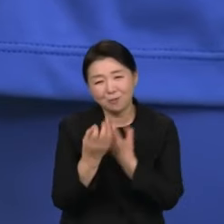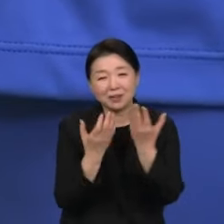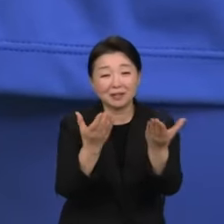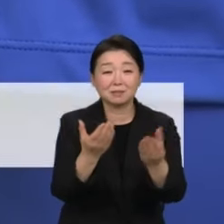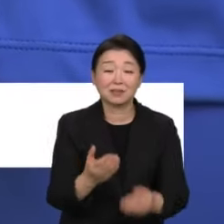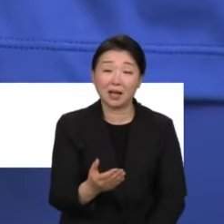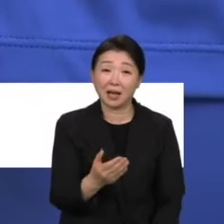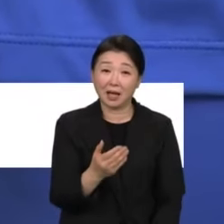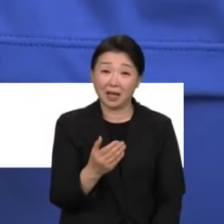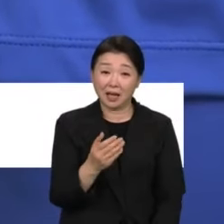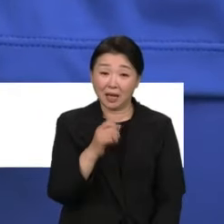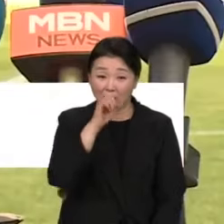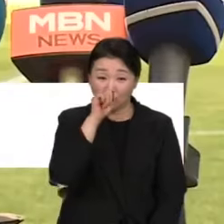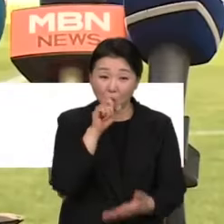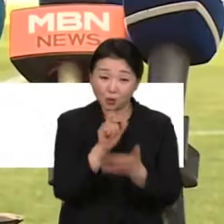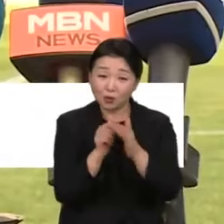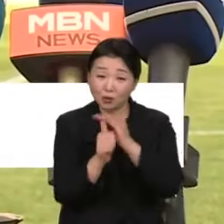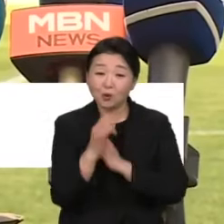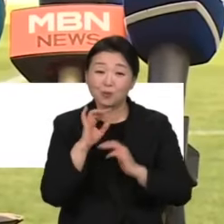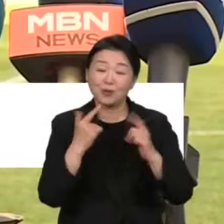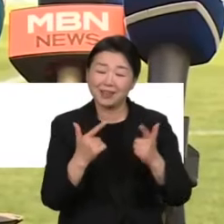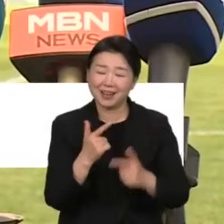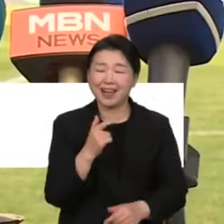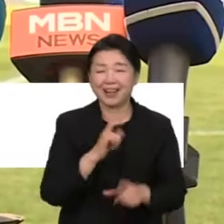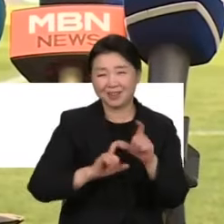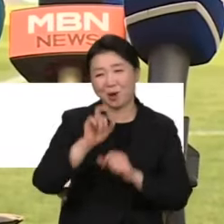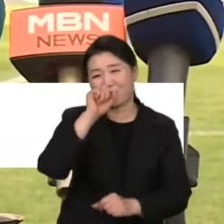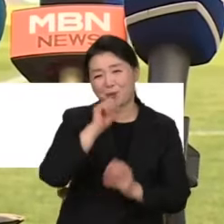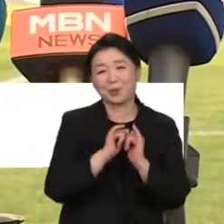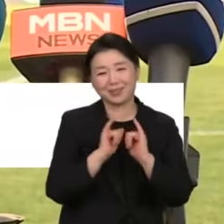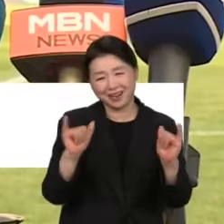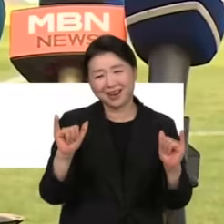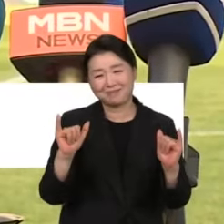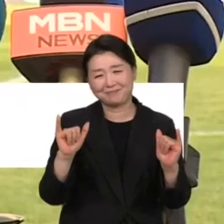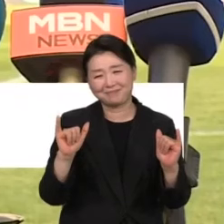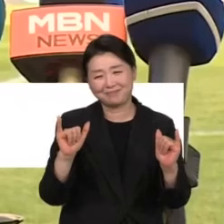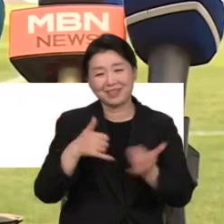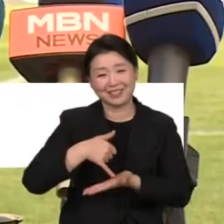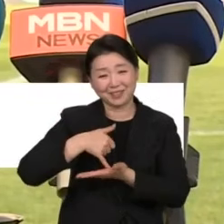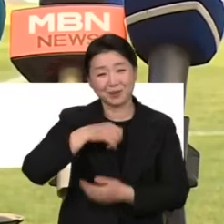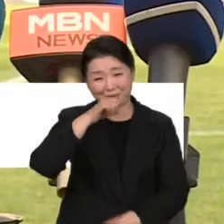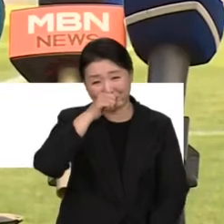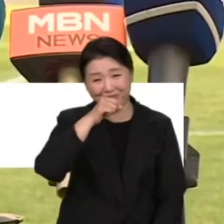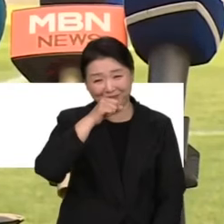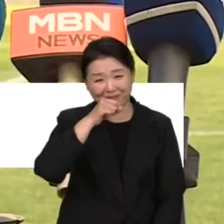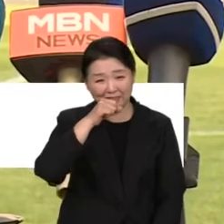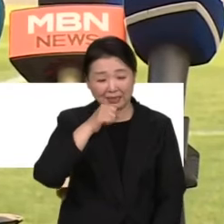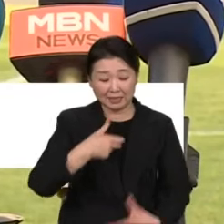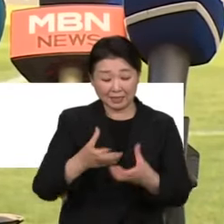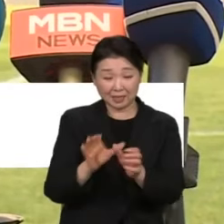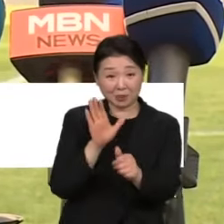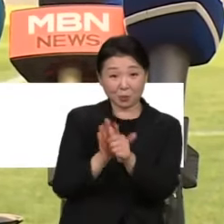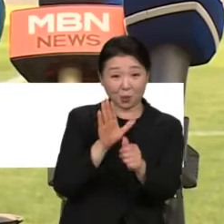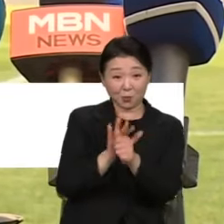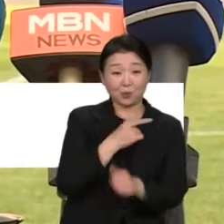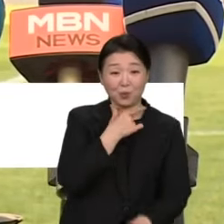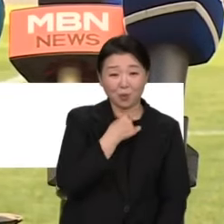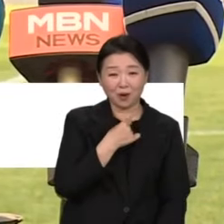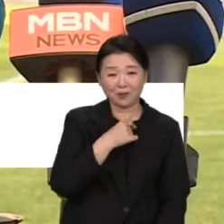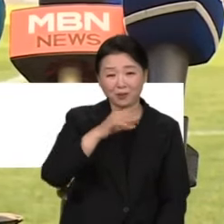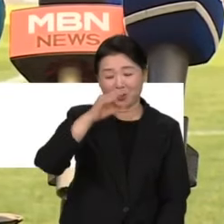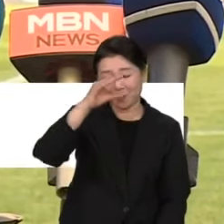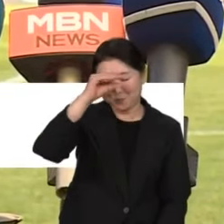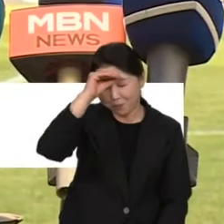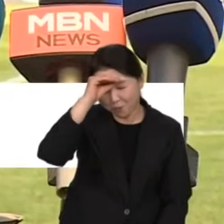마음 아니라 더 좋은 사람 그리고 팀에 더 도움이 되고 더